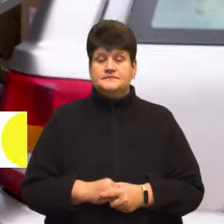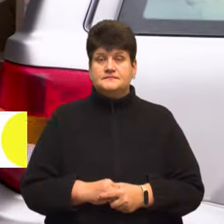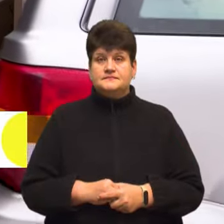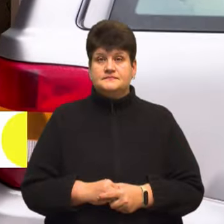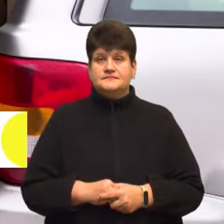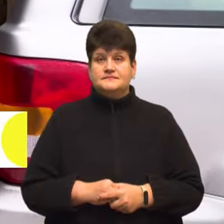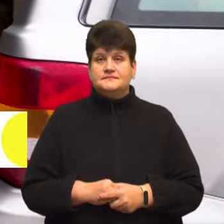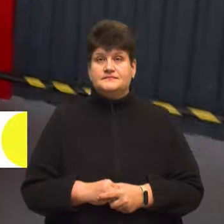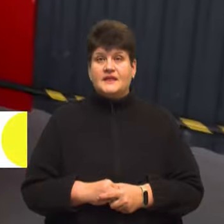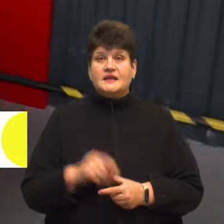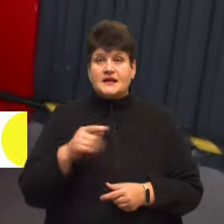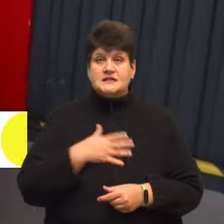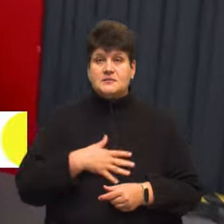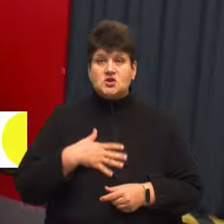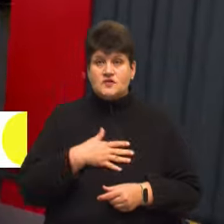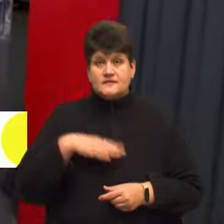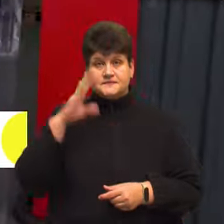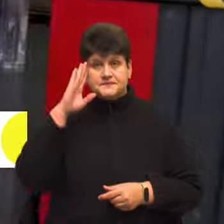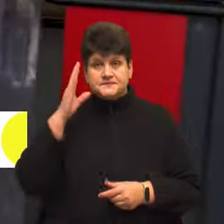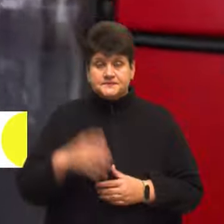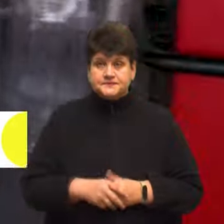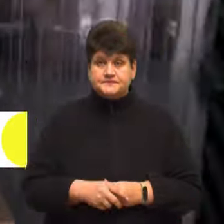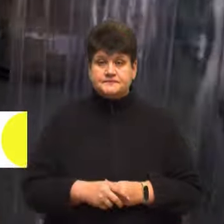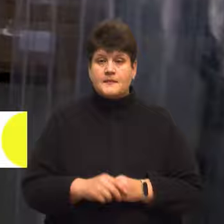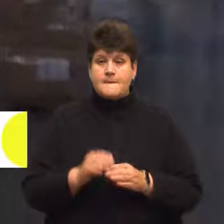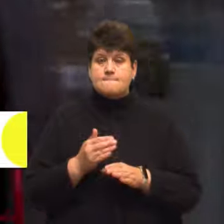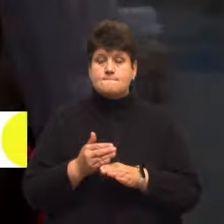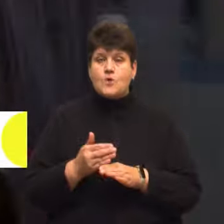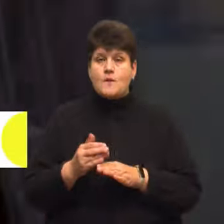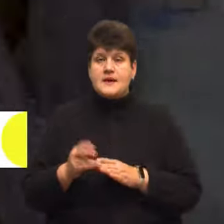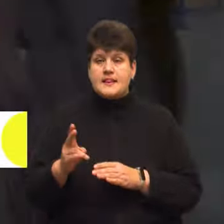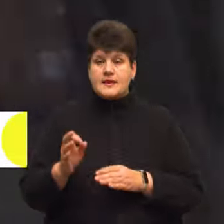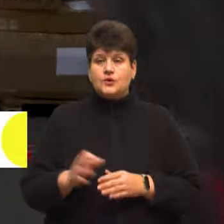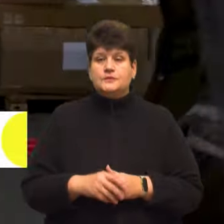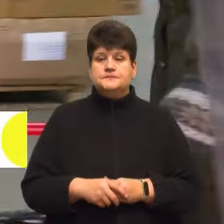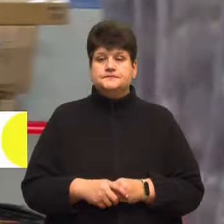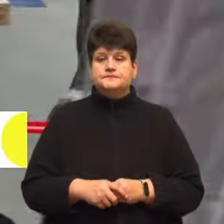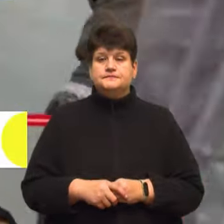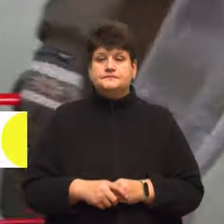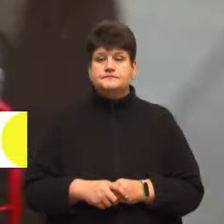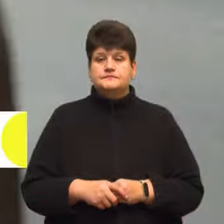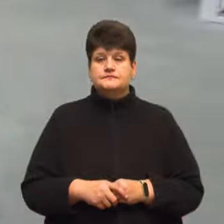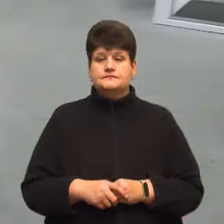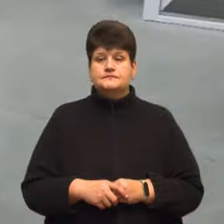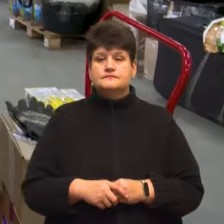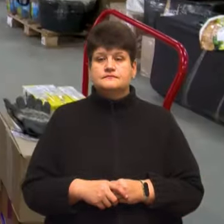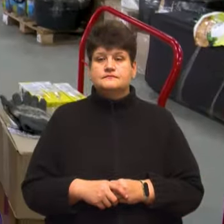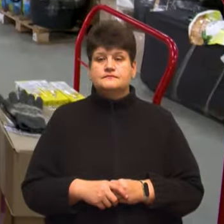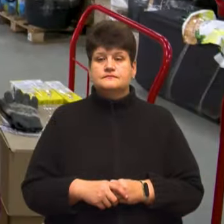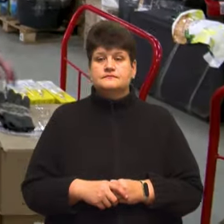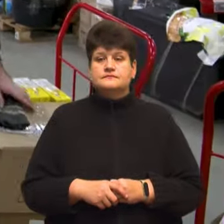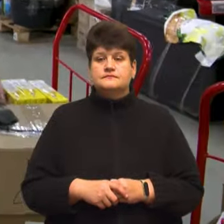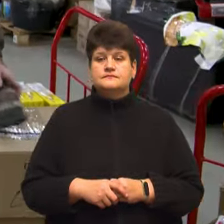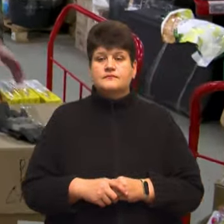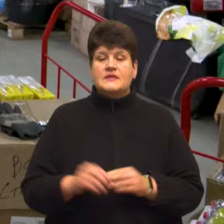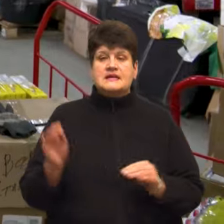Фу я так спереживався за козаків помаленьку помаленьку помаленьку збирати